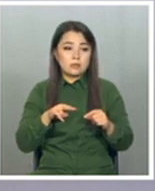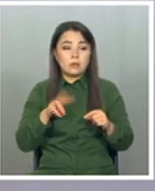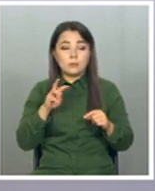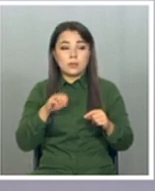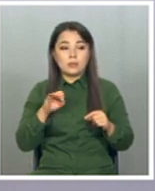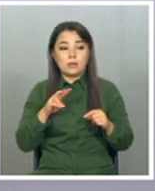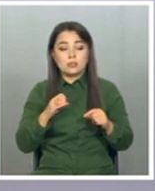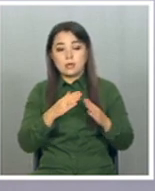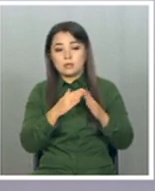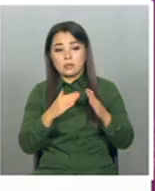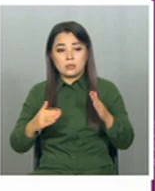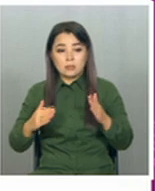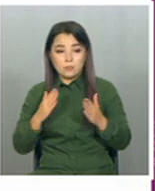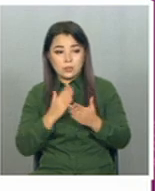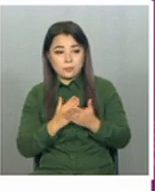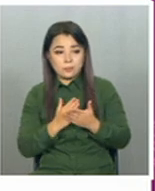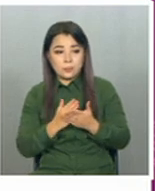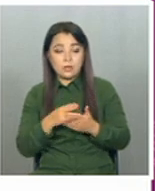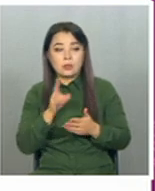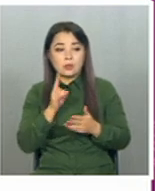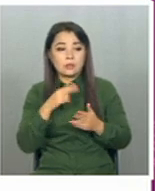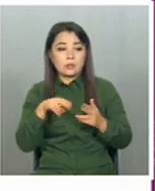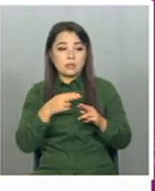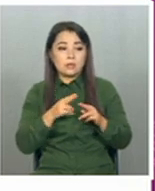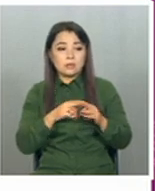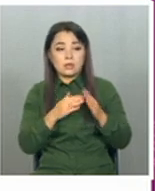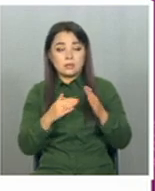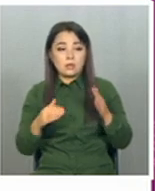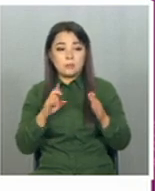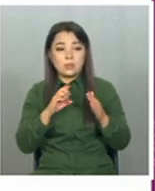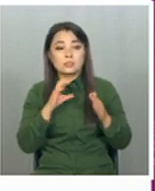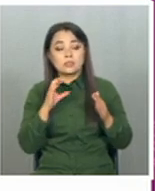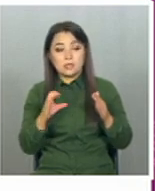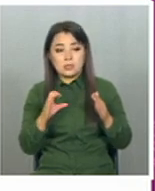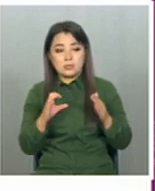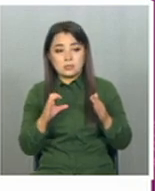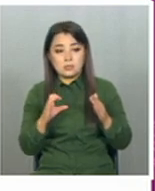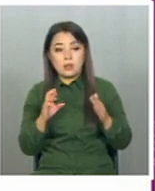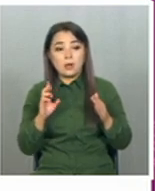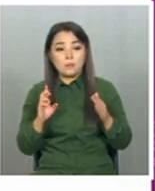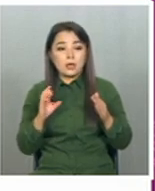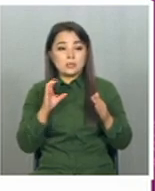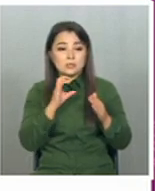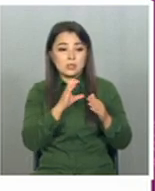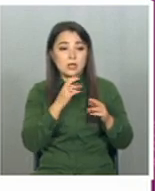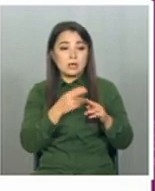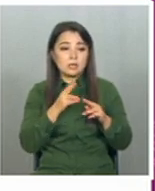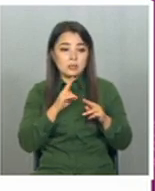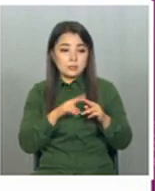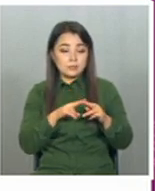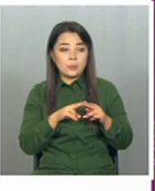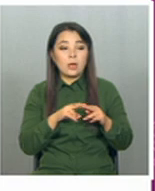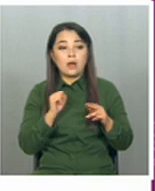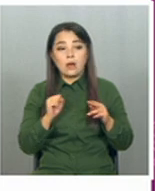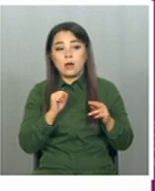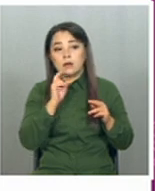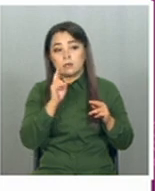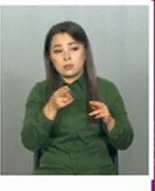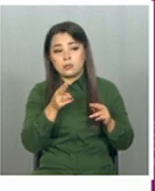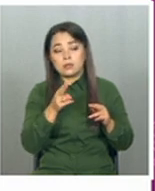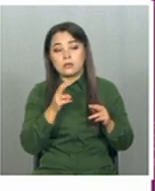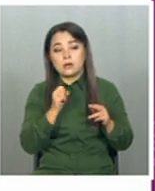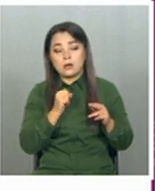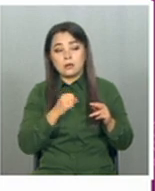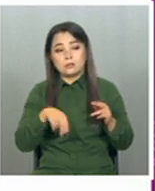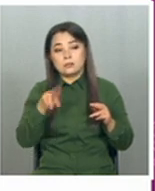медиана жүргізілген. Яғни ол медиана бізде BC. Солай ма? Ал AK адының 3-тен